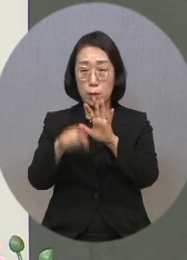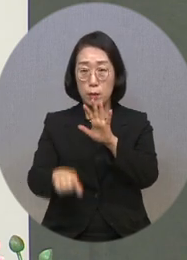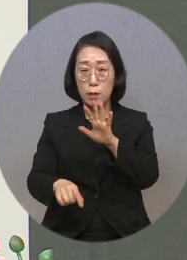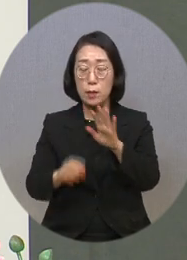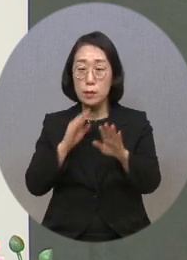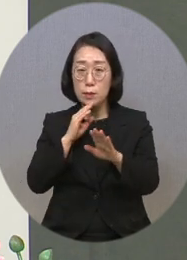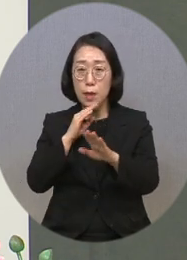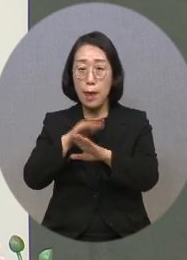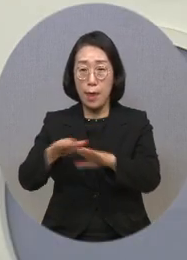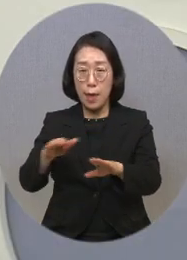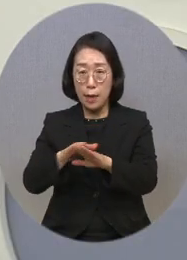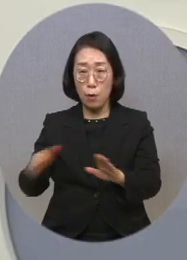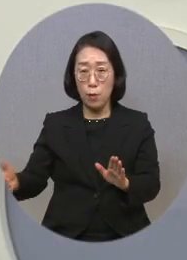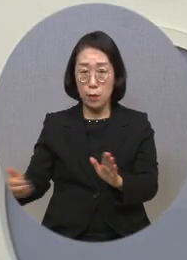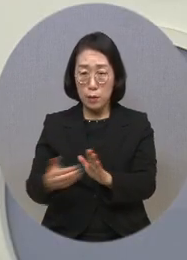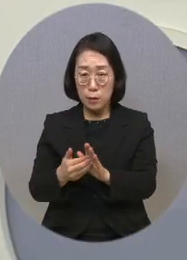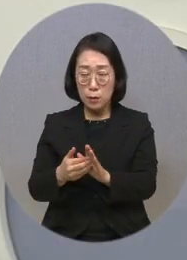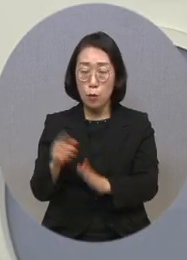것 같습니까?